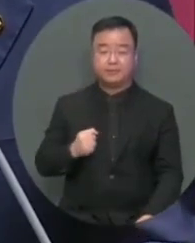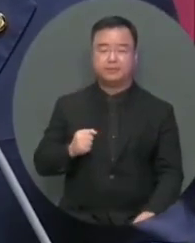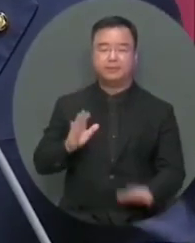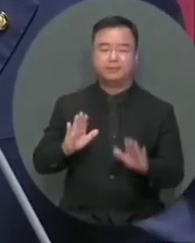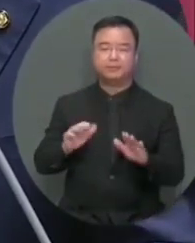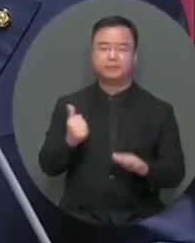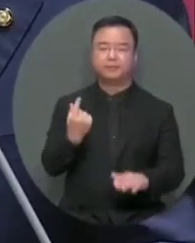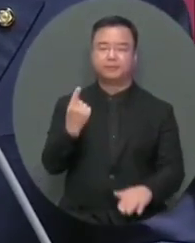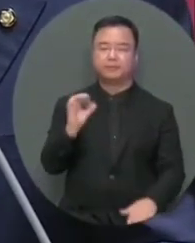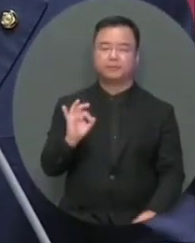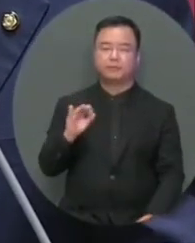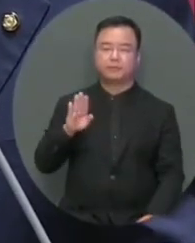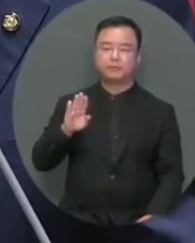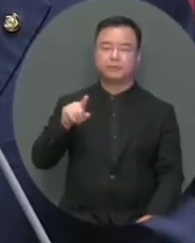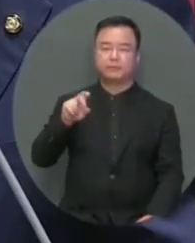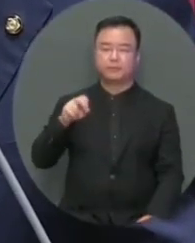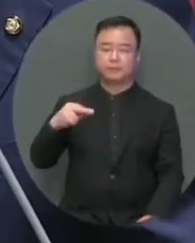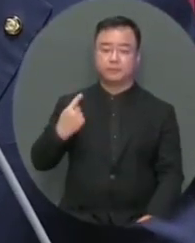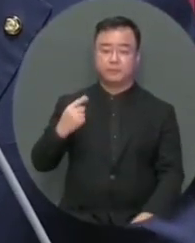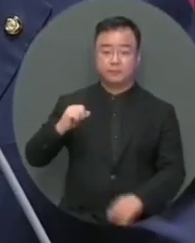홍범도 장군과 관련해서